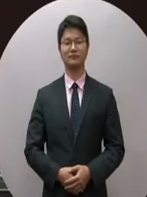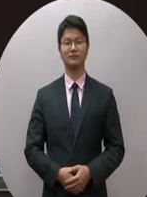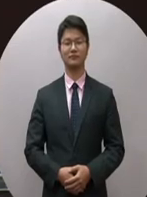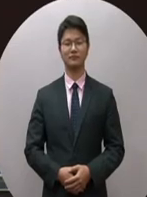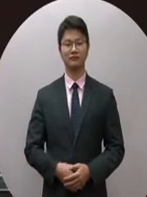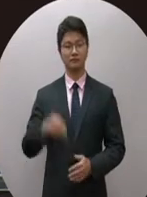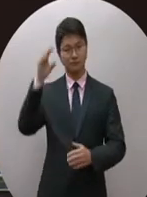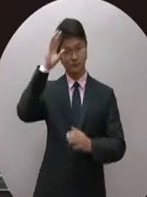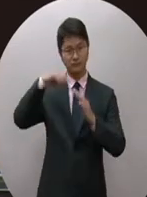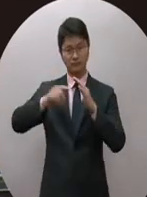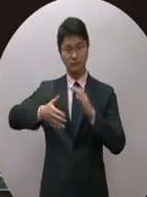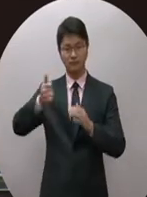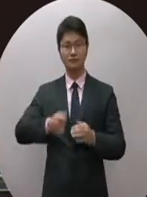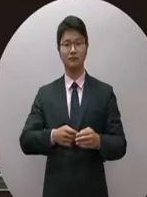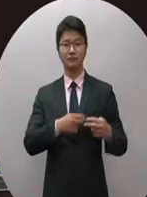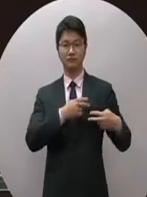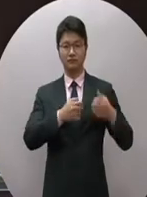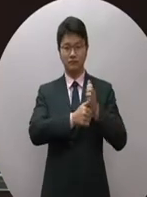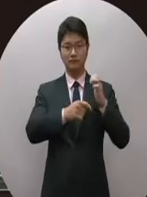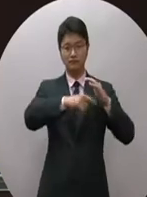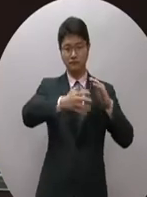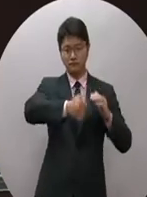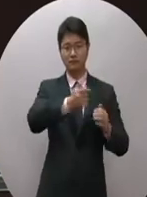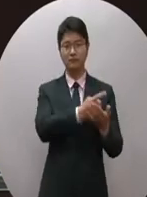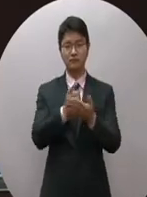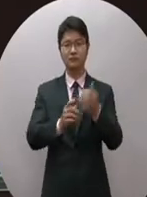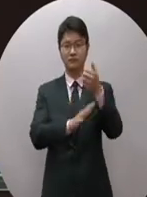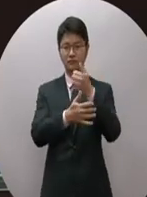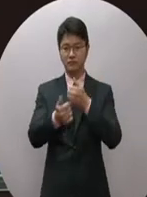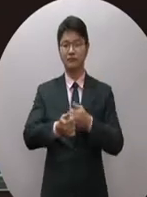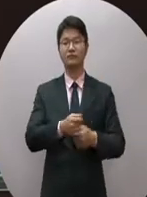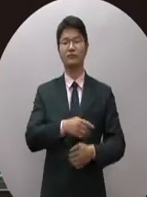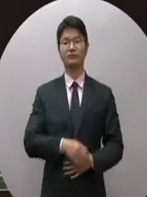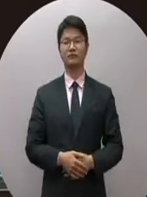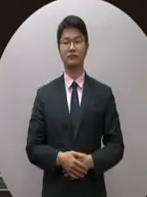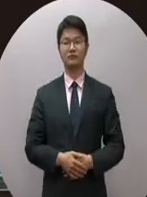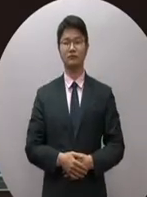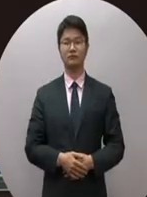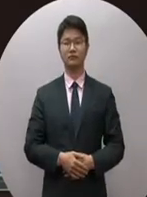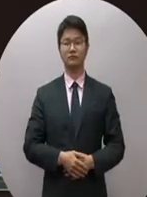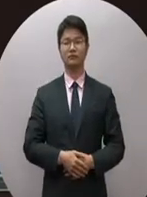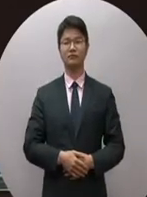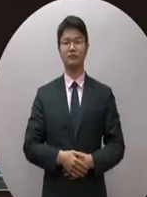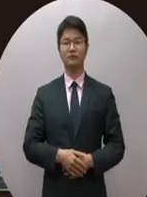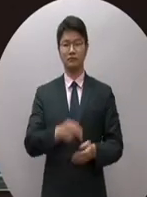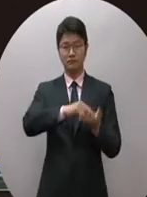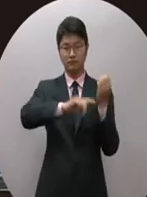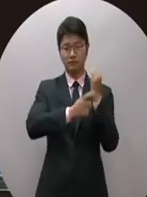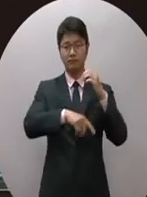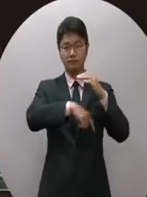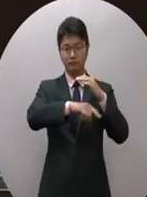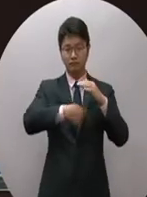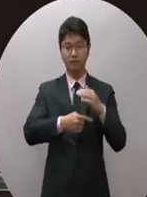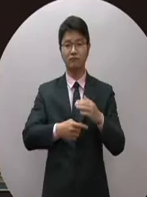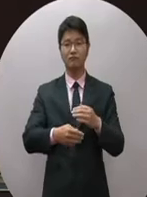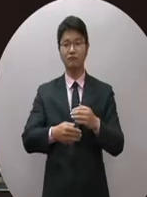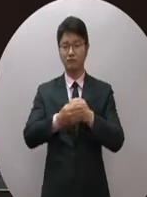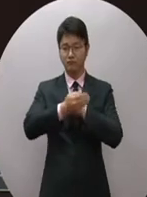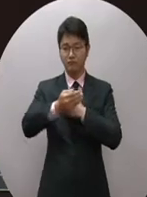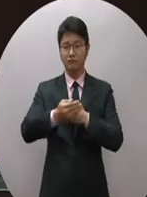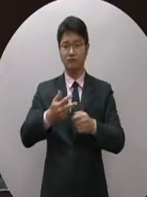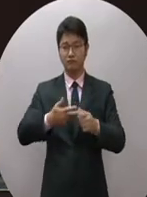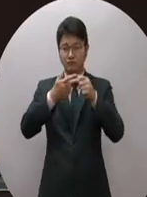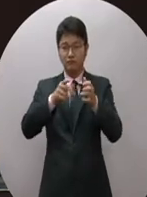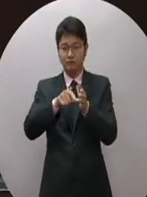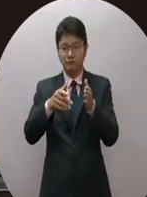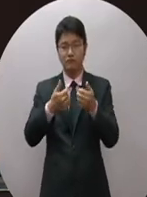苏院长、蔡副院长、各位委员先进，贵院第九届第七会期今天